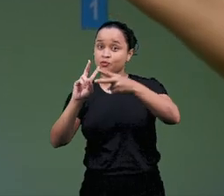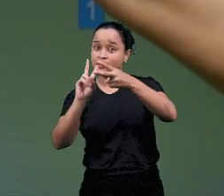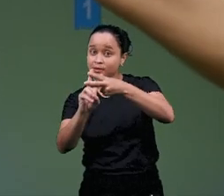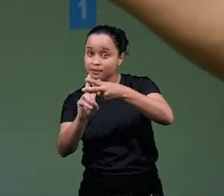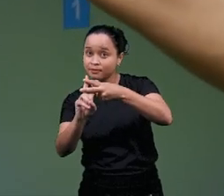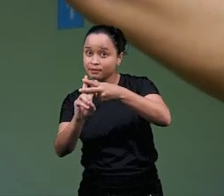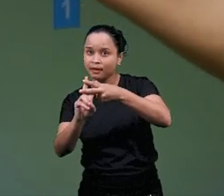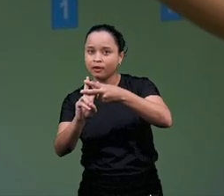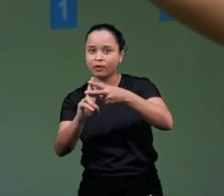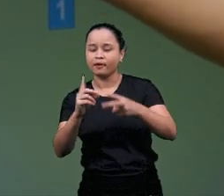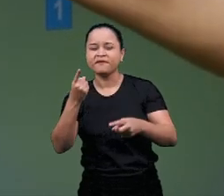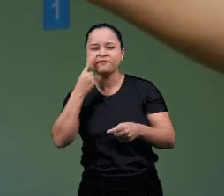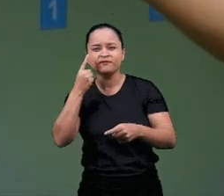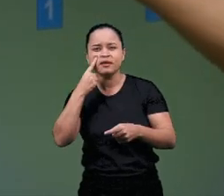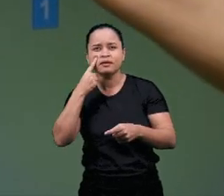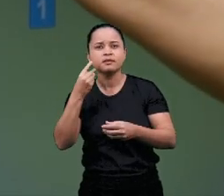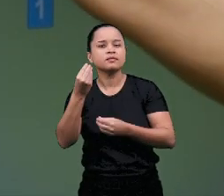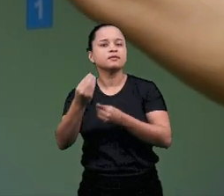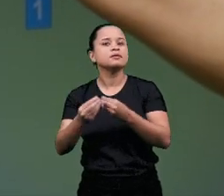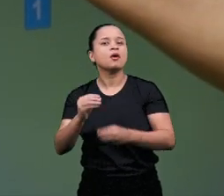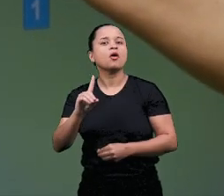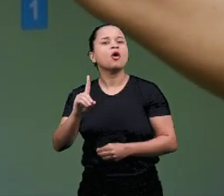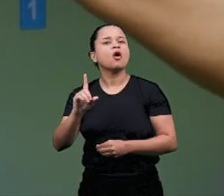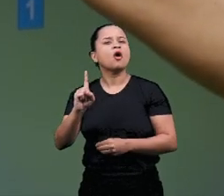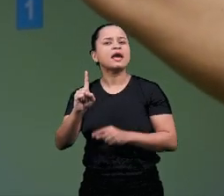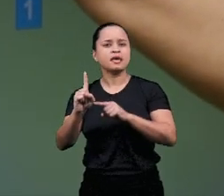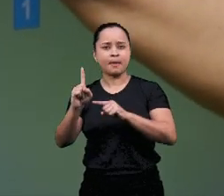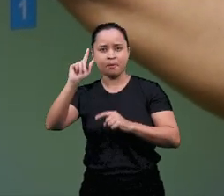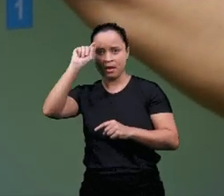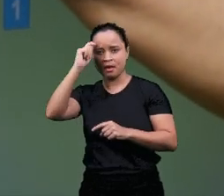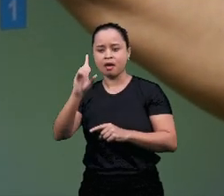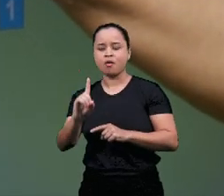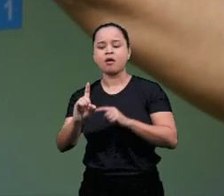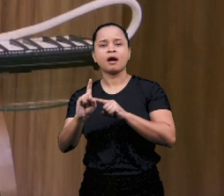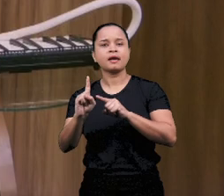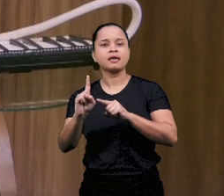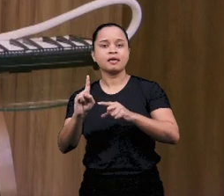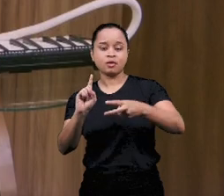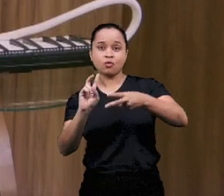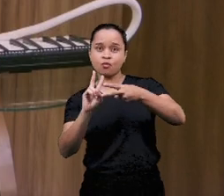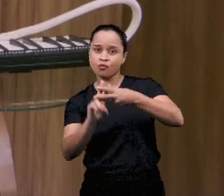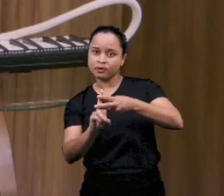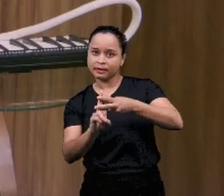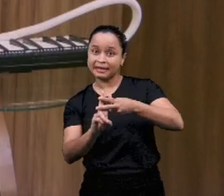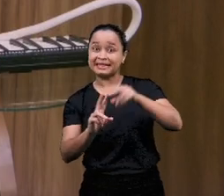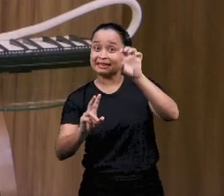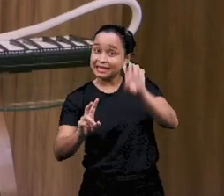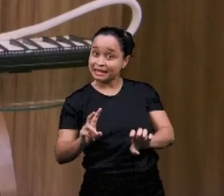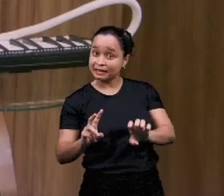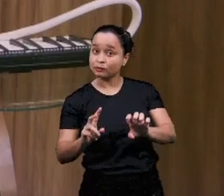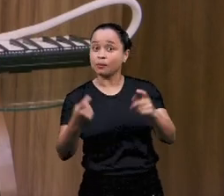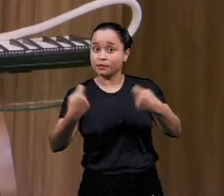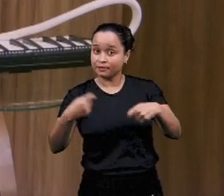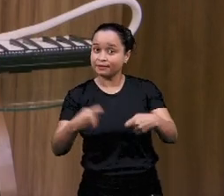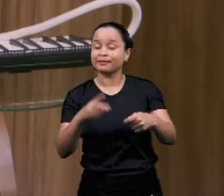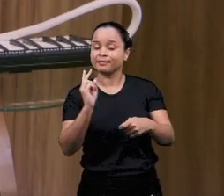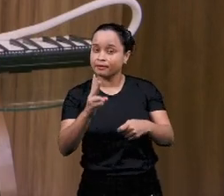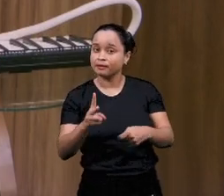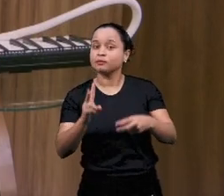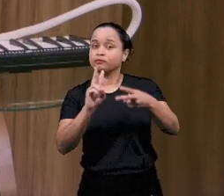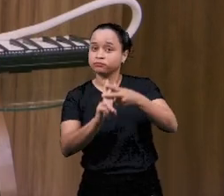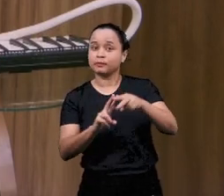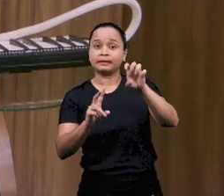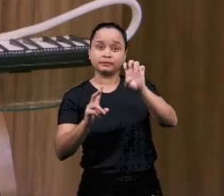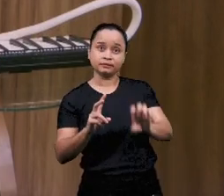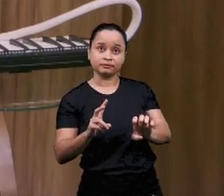dièse ici se trouve au côté gauche de la note. C'est à cet endroit qu'il doit être quand il est placé à côté de la